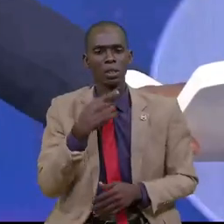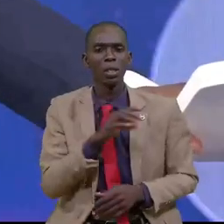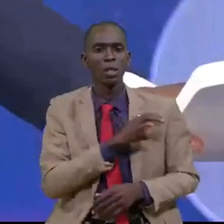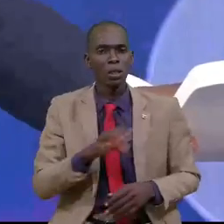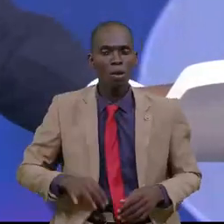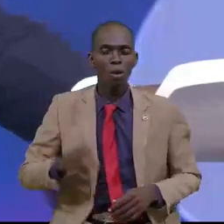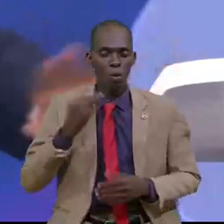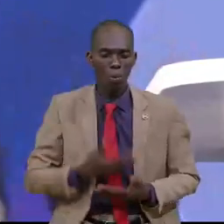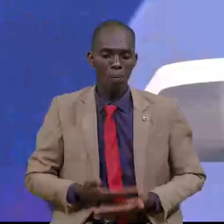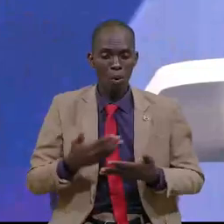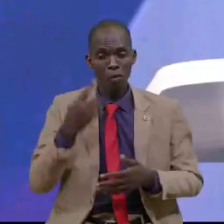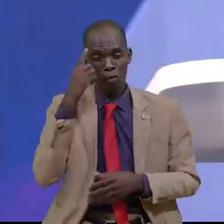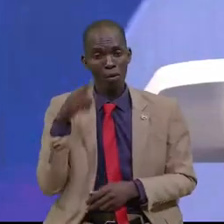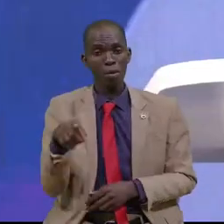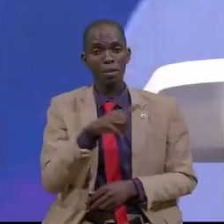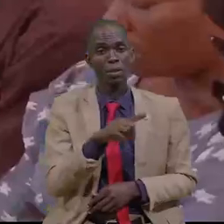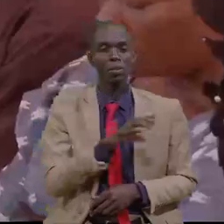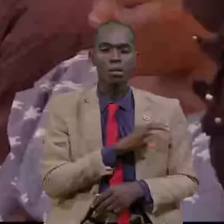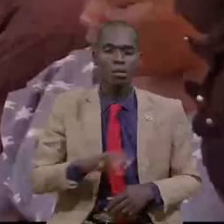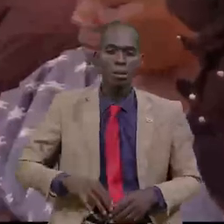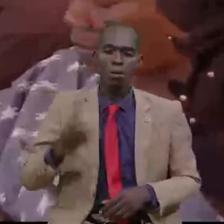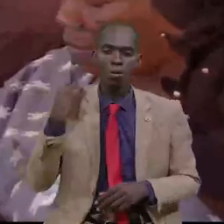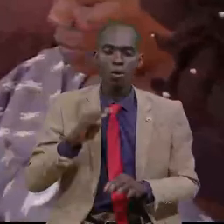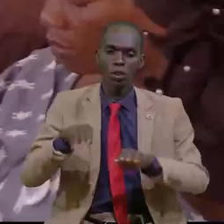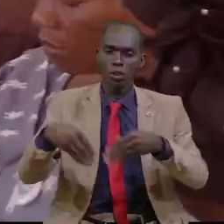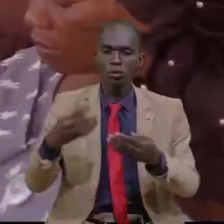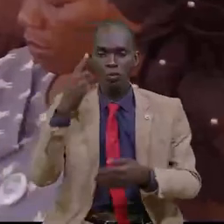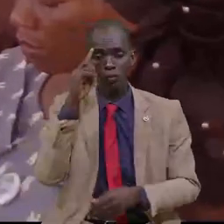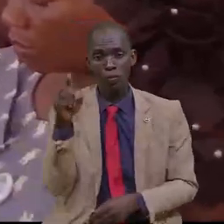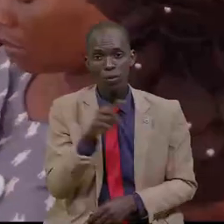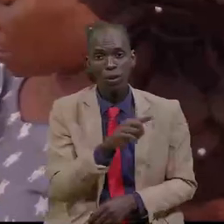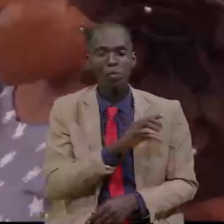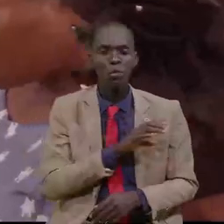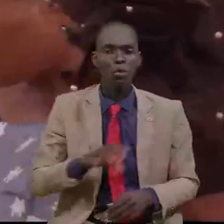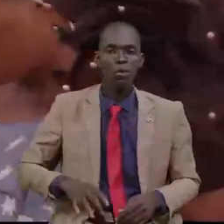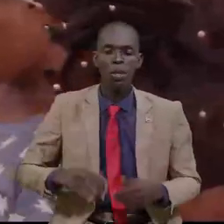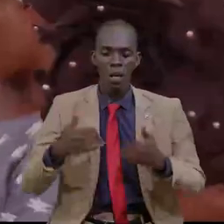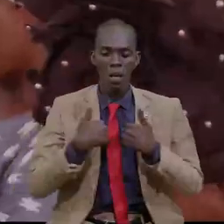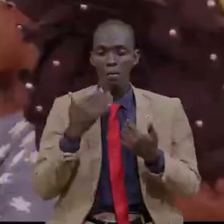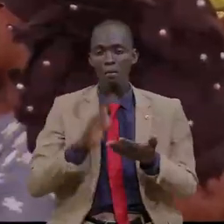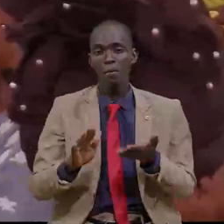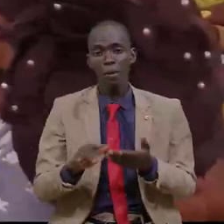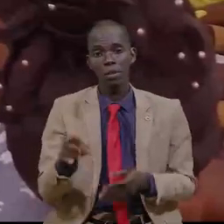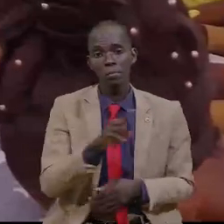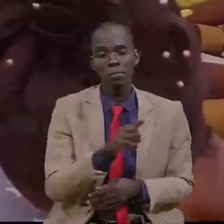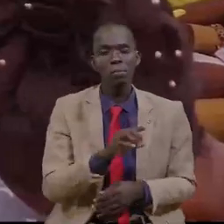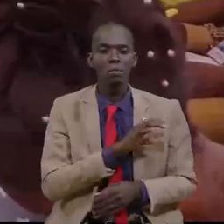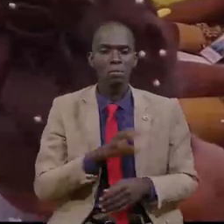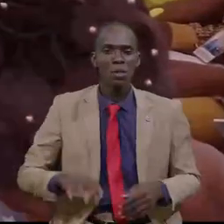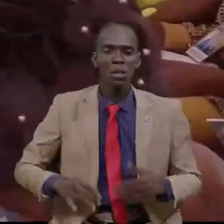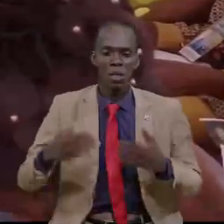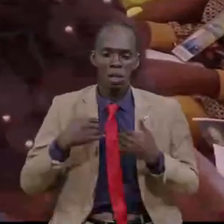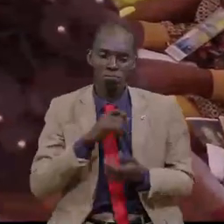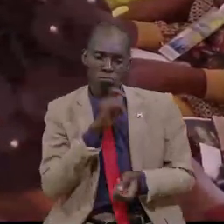que Christ était né pour eux et que Christ a été donné pour eux et que Christ les a pardonnés,